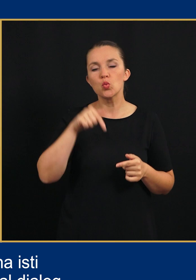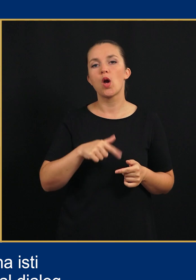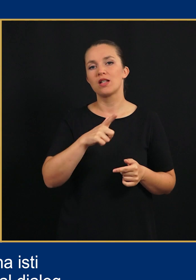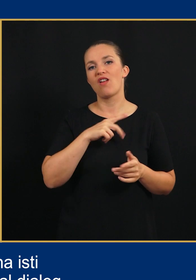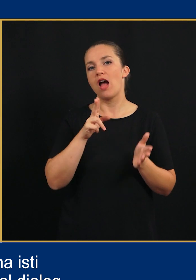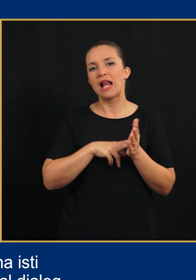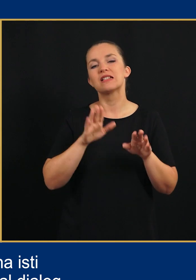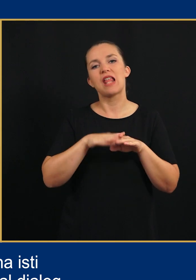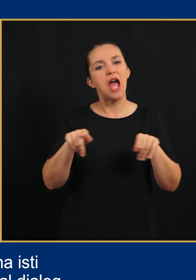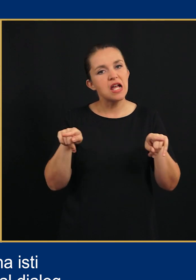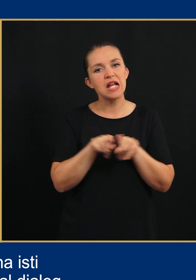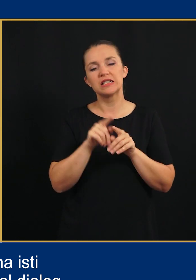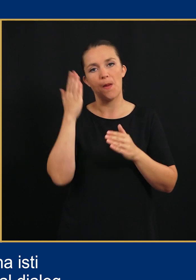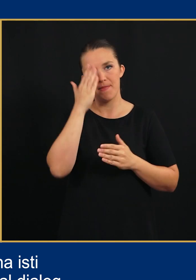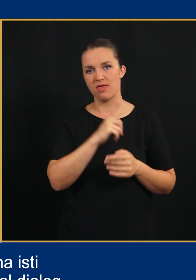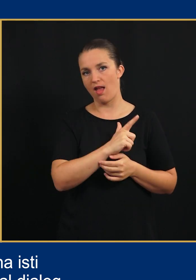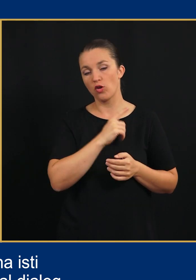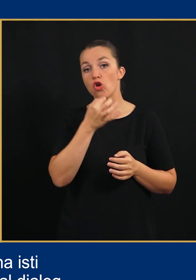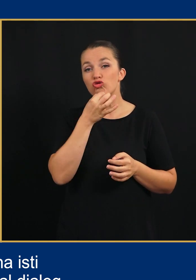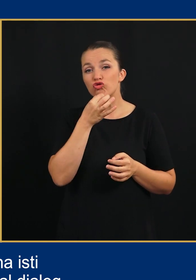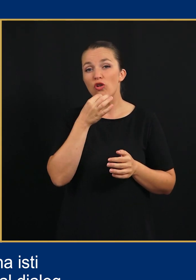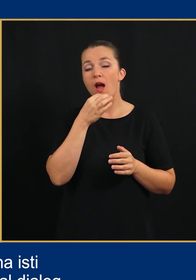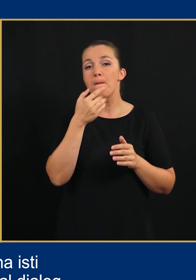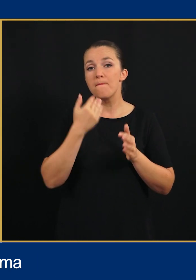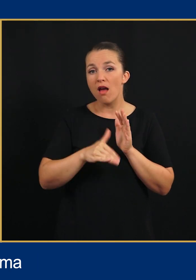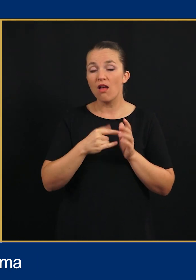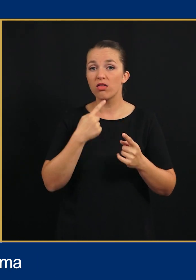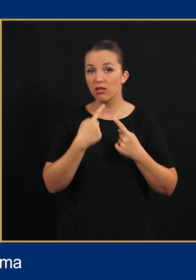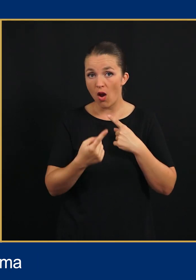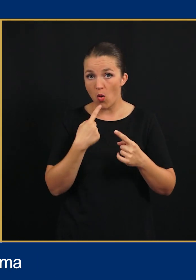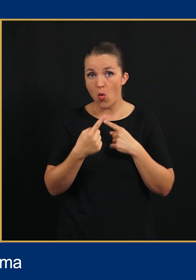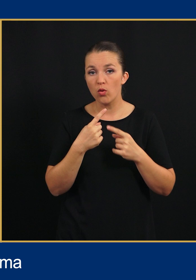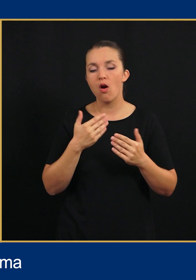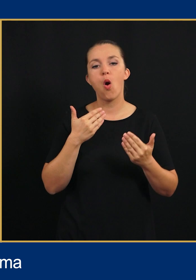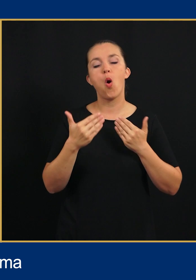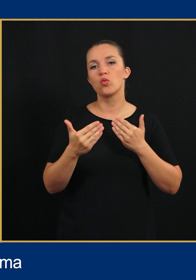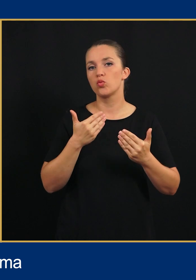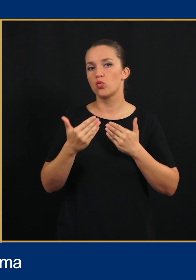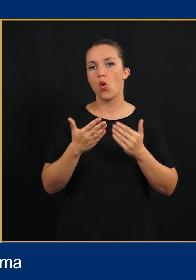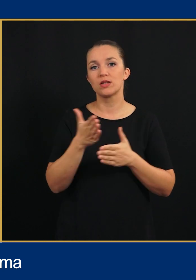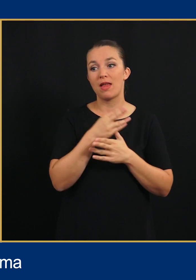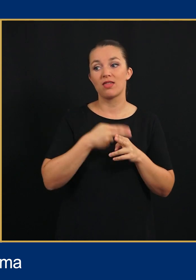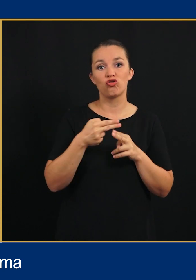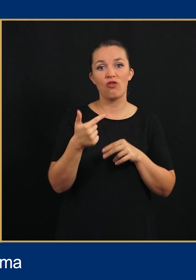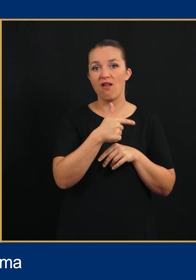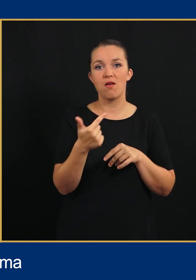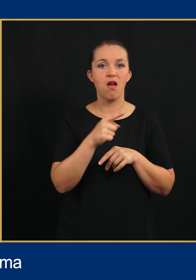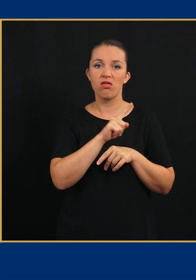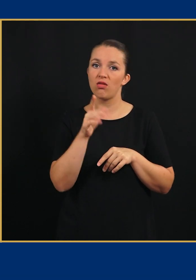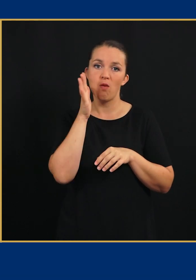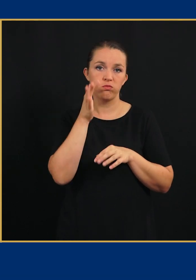na isti valovni dolžini. Če bo umanjkal dialog, se odnosu med državama ne piše